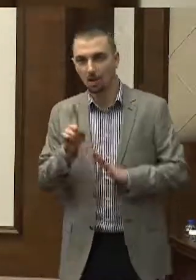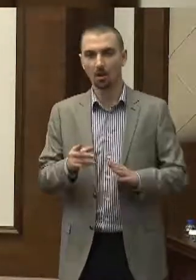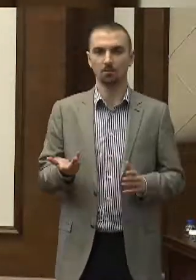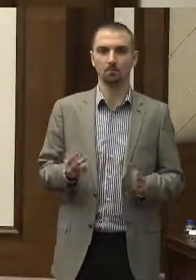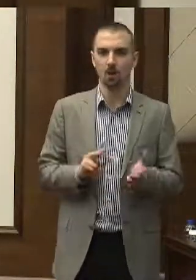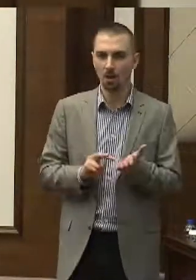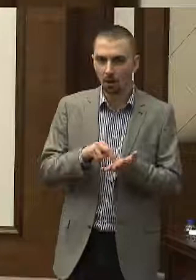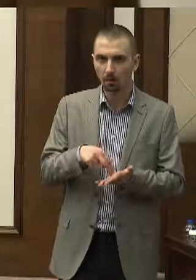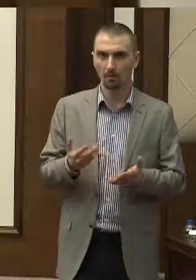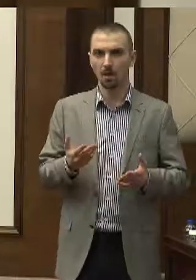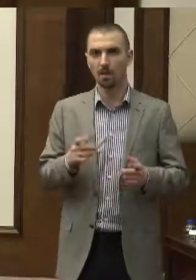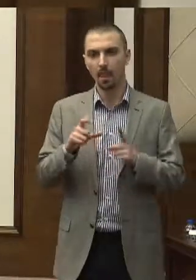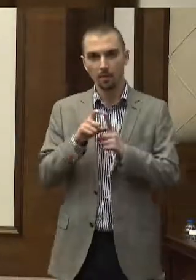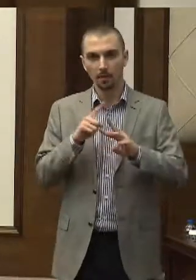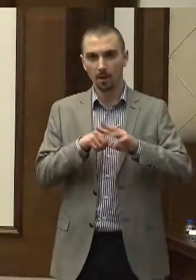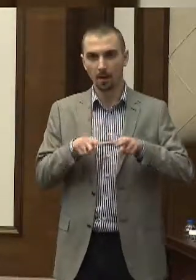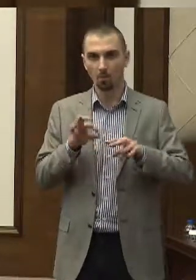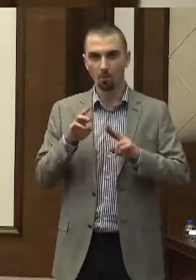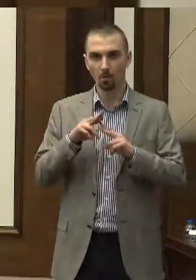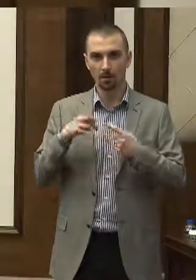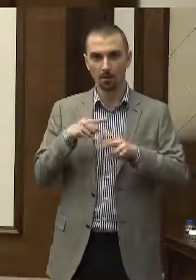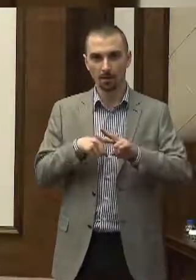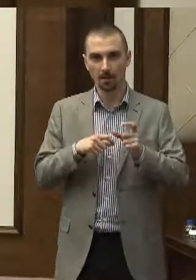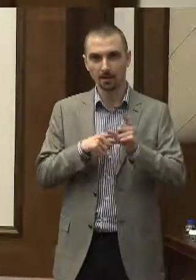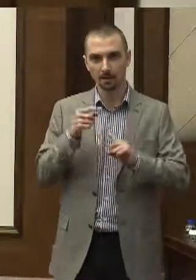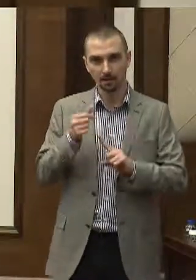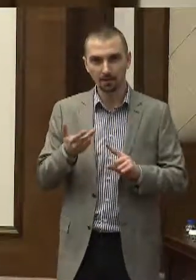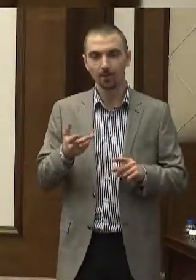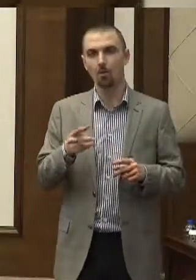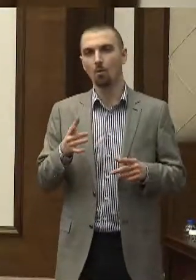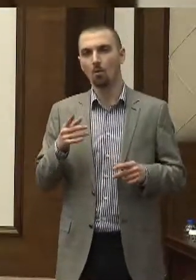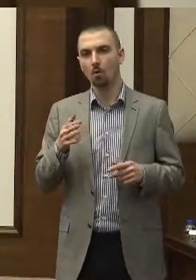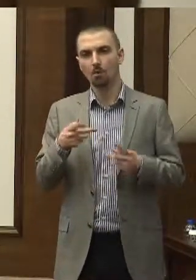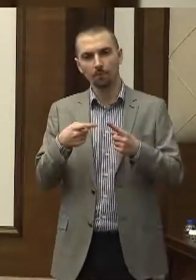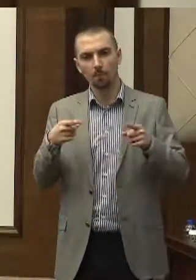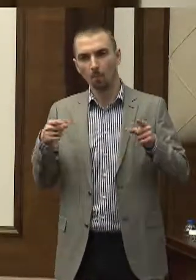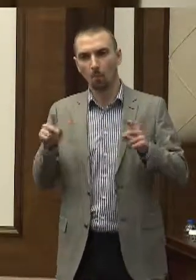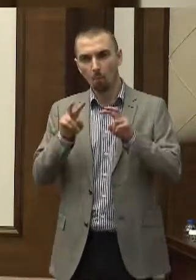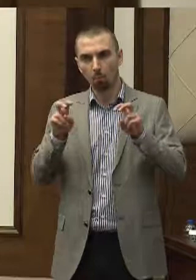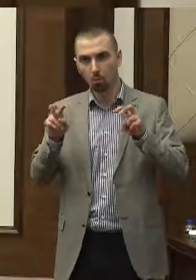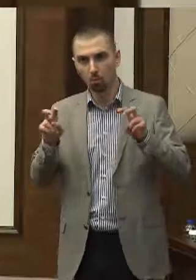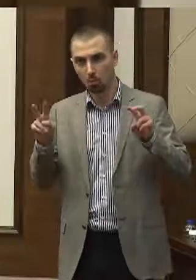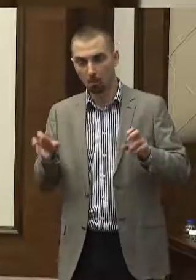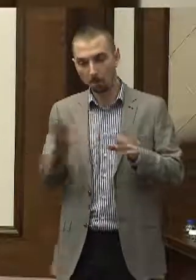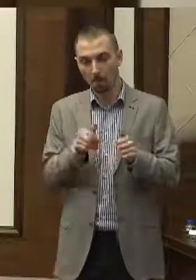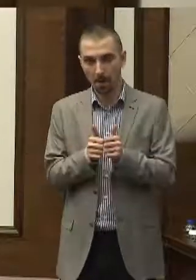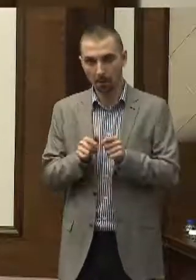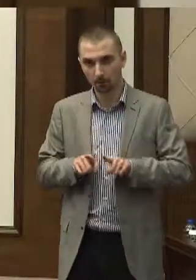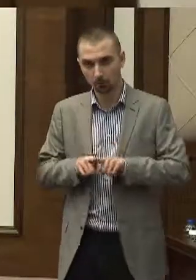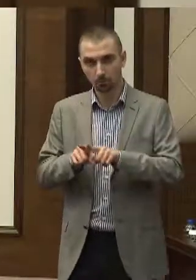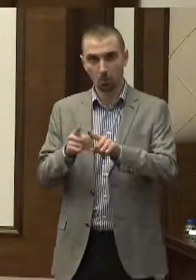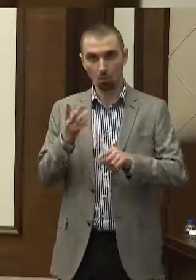kalkınma, demokrasi, eşitlik, özgürlük gibi konuları birlikte irdelerlerse